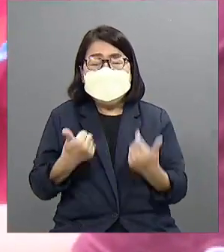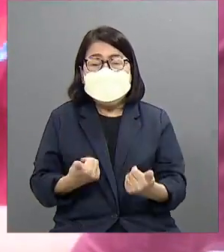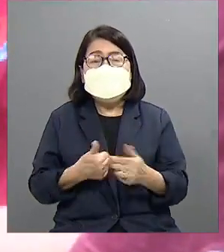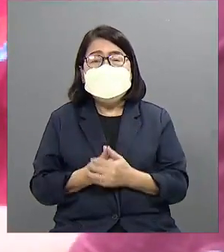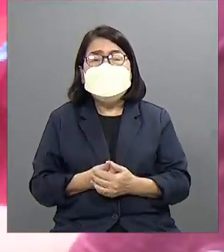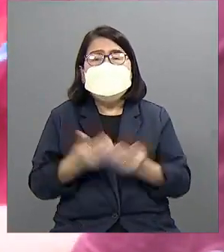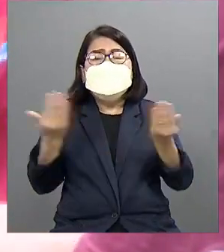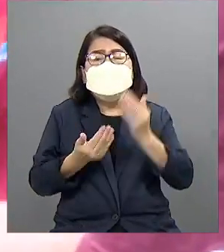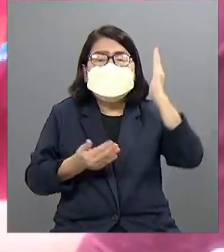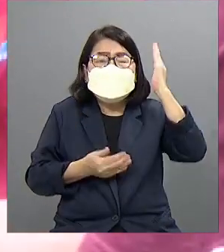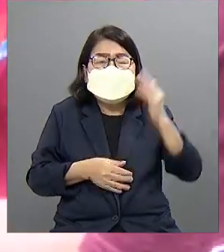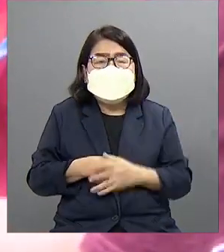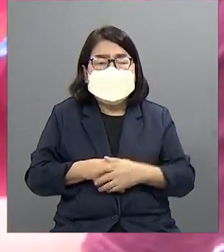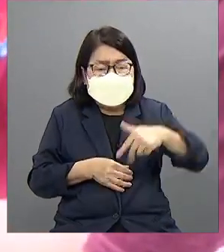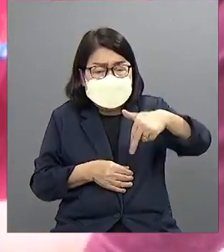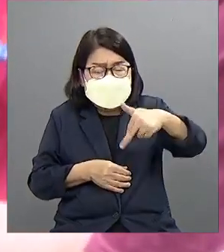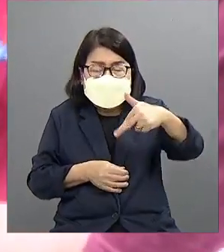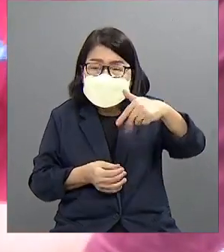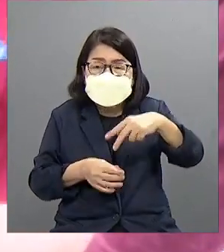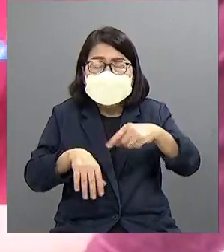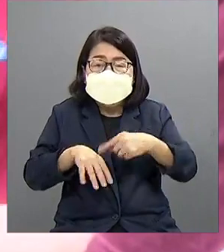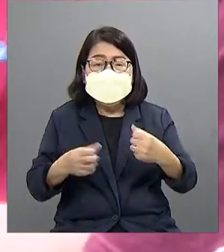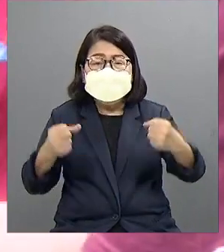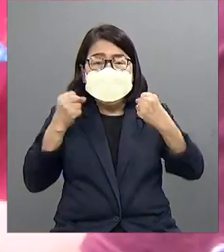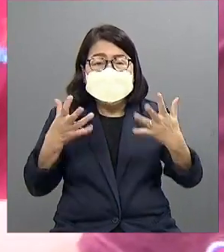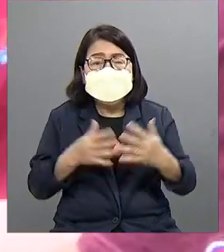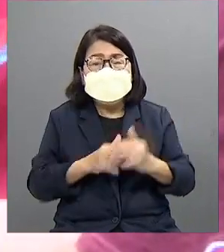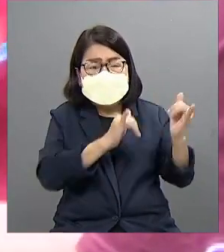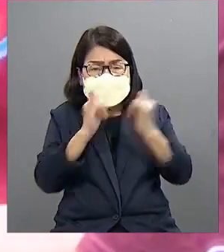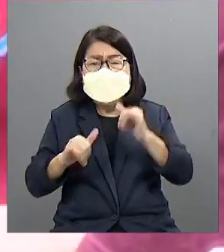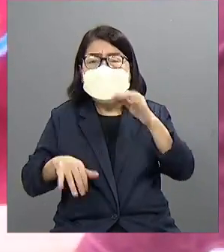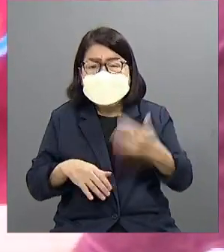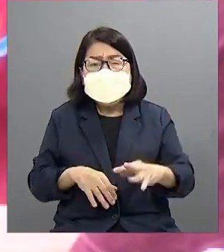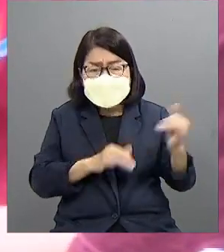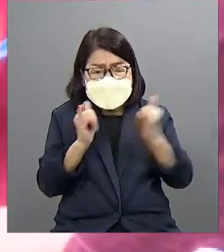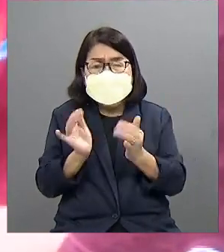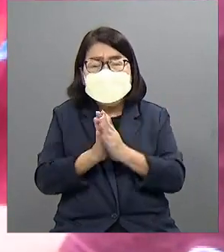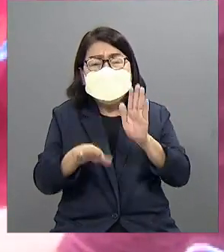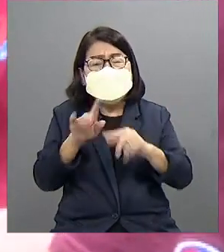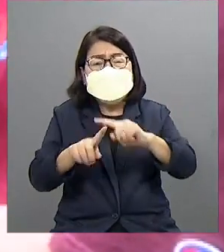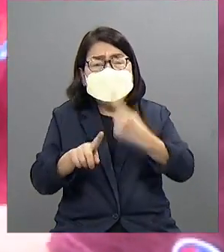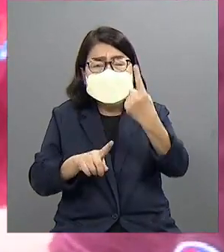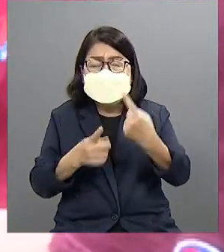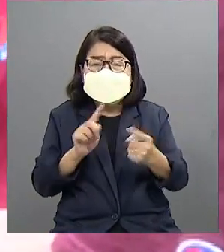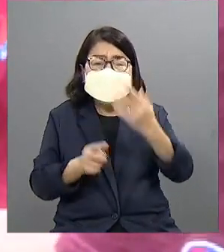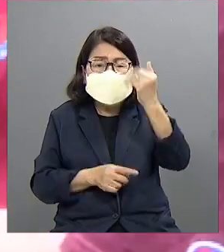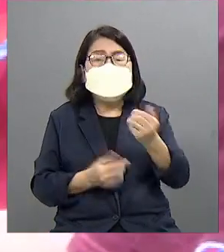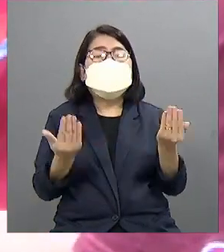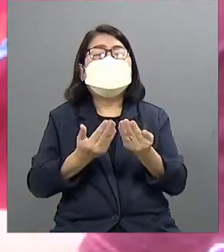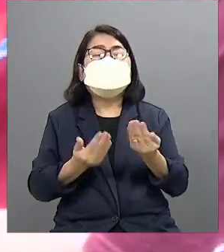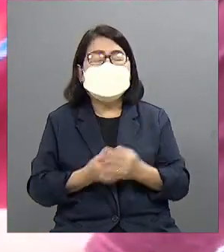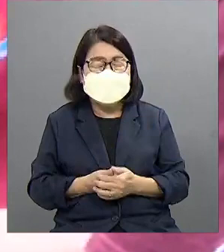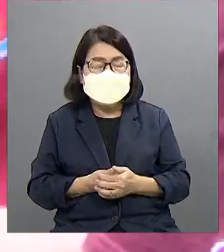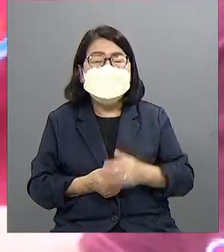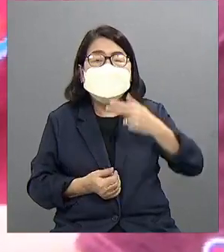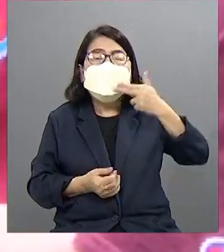ายลูกชายตอนนี้ที่มีเพิ่งมาอยู่ประมาณสัก1เดือนปัญหาก็คือเขาเป็นโรคเบาหวานเราก็จะดูแล